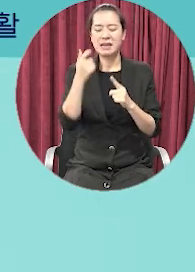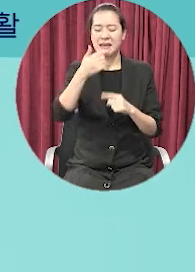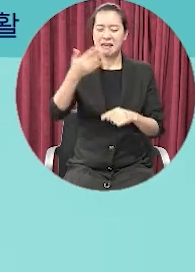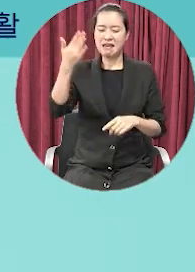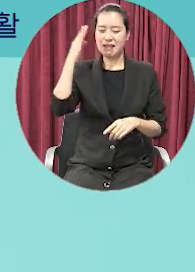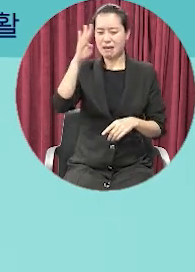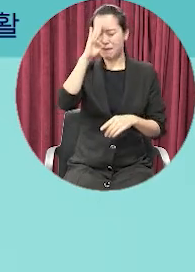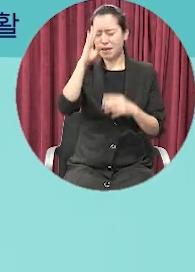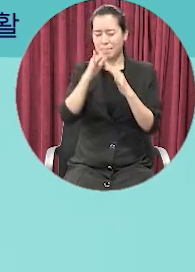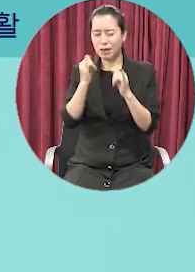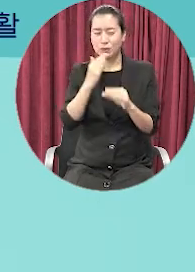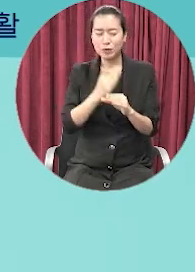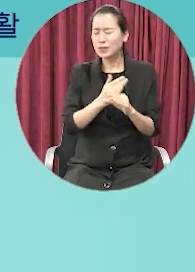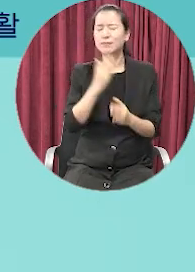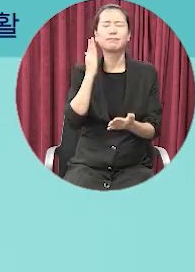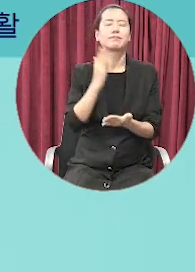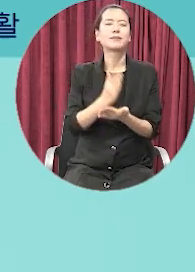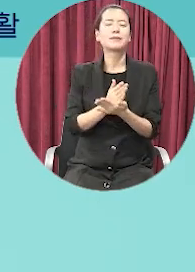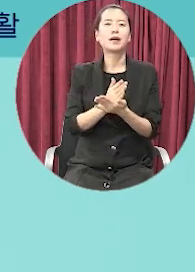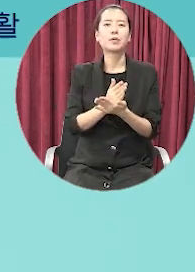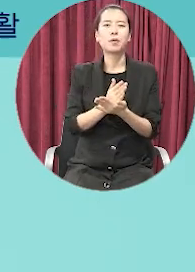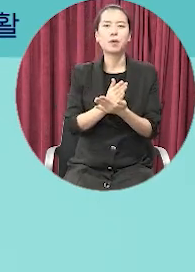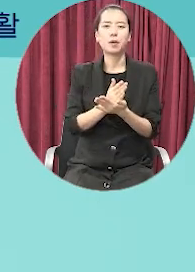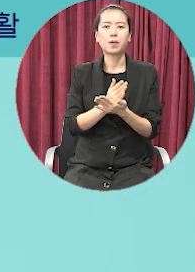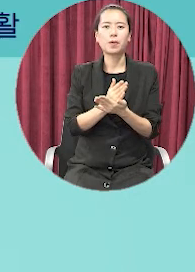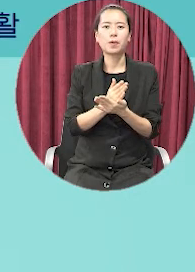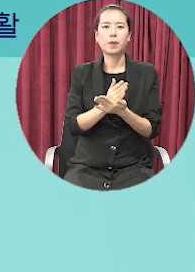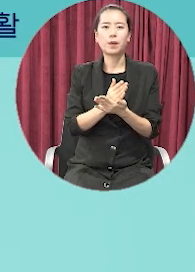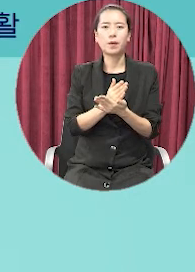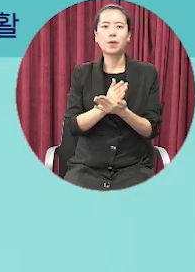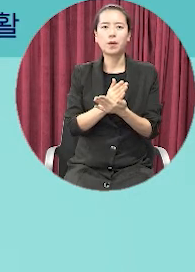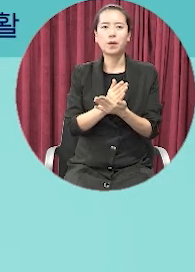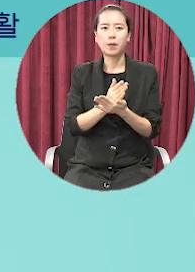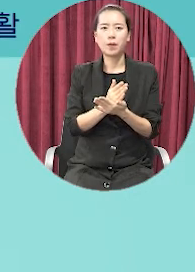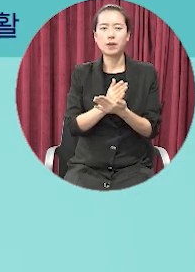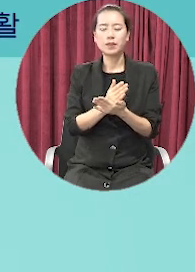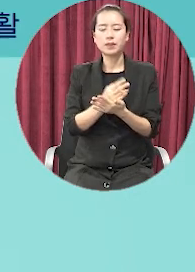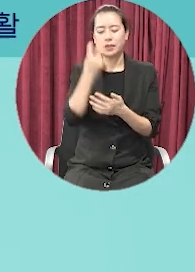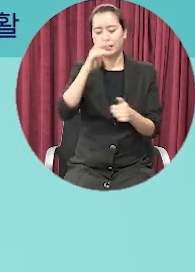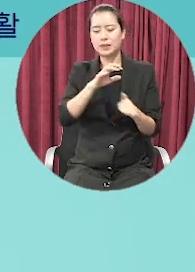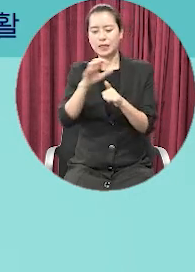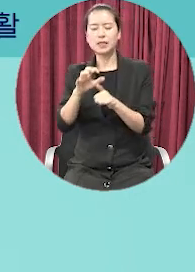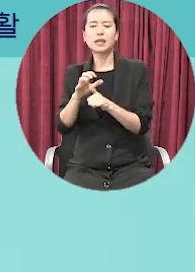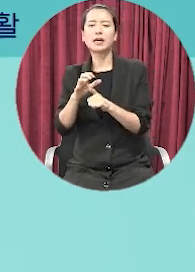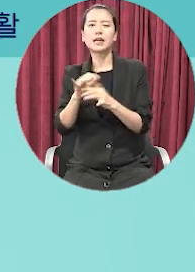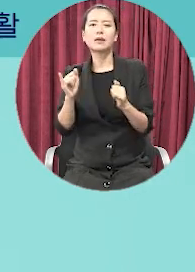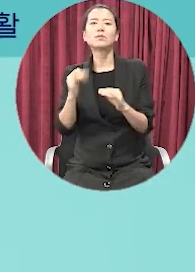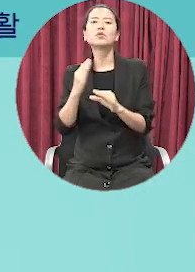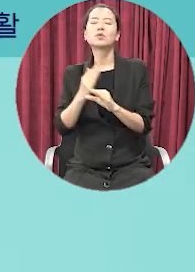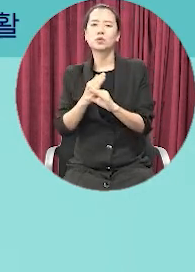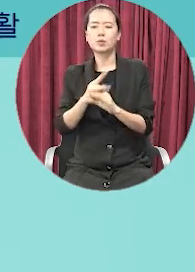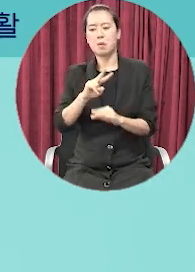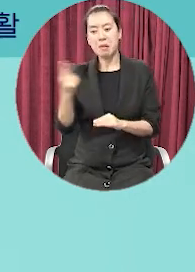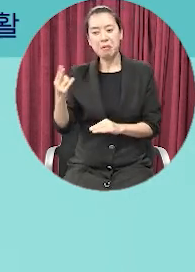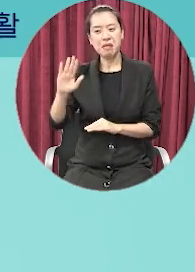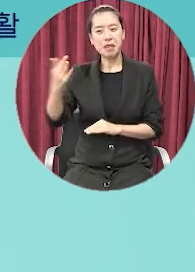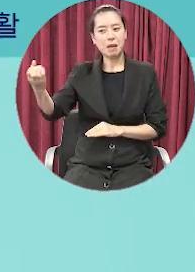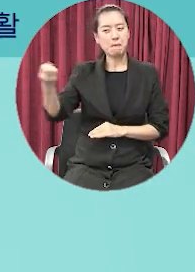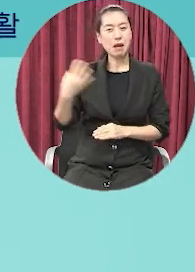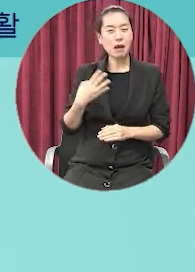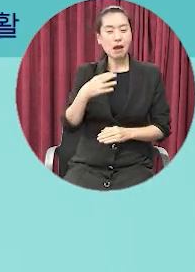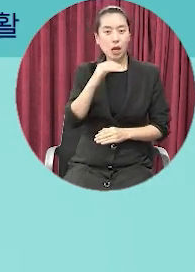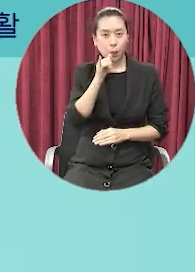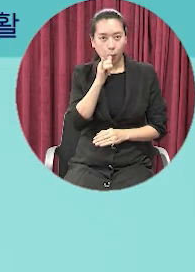중심의 어프로치에서 환자 케어기버 중심의 어프로치로 바꿔야 된다라고 얘기하는 사람도 있고, 따라서